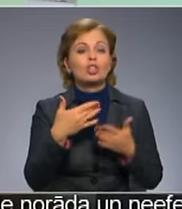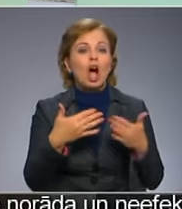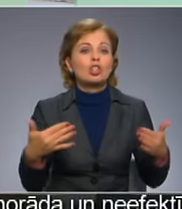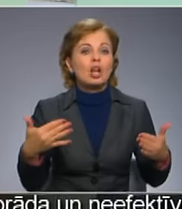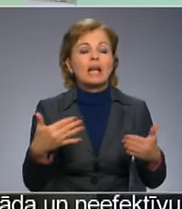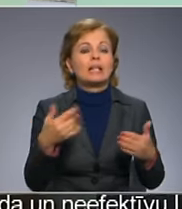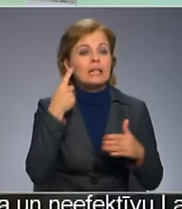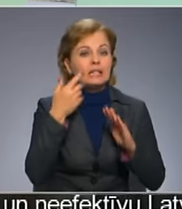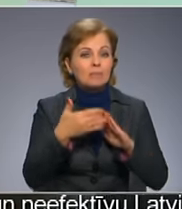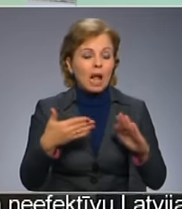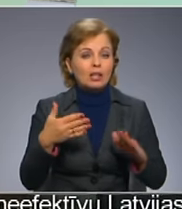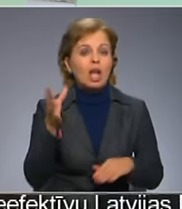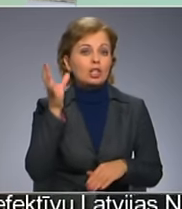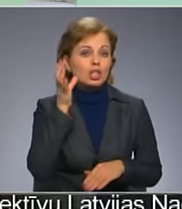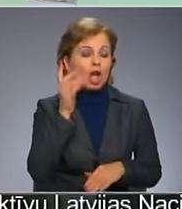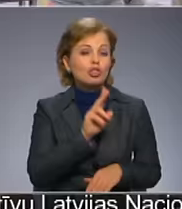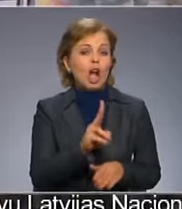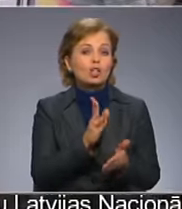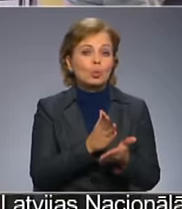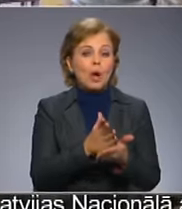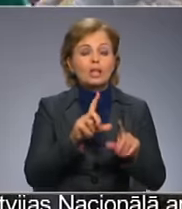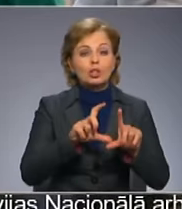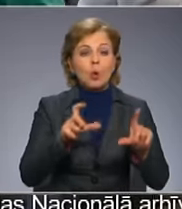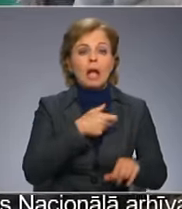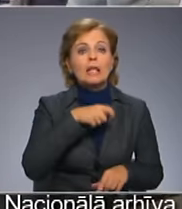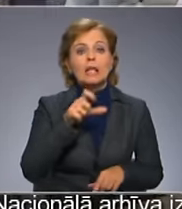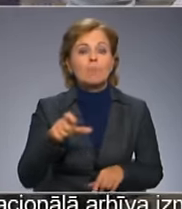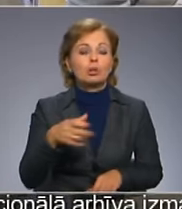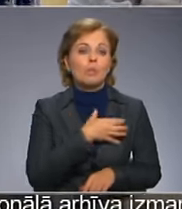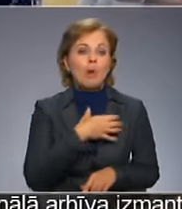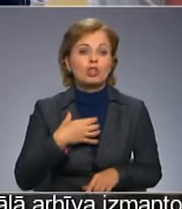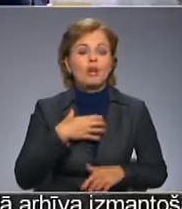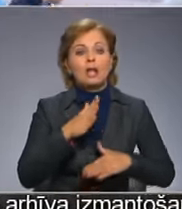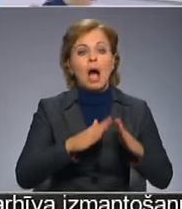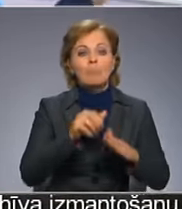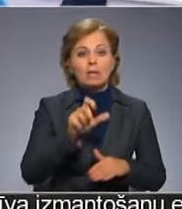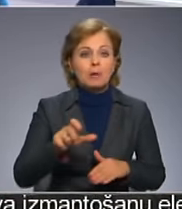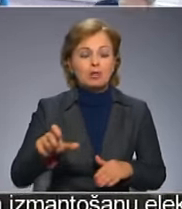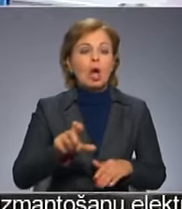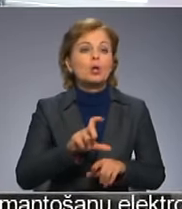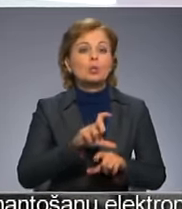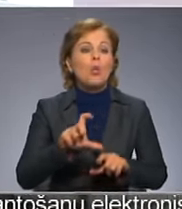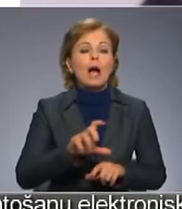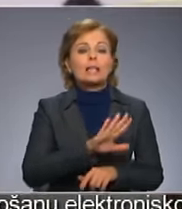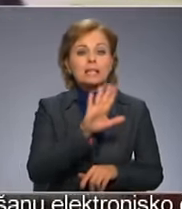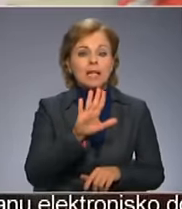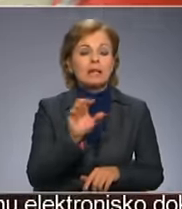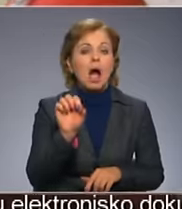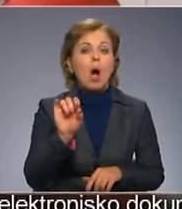un dažādas zināšanas par to, kas notiek skolā. Deputāti un pašvaldības amatpersonu skolas diena Aucē